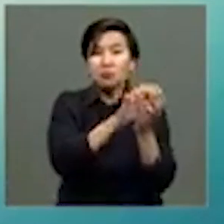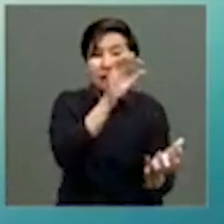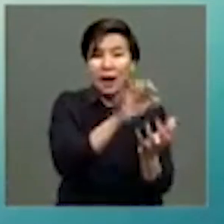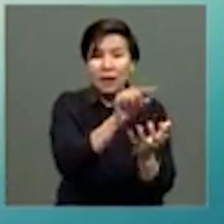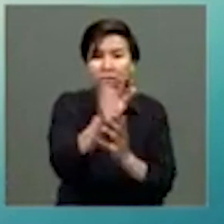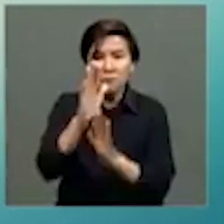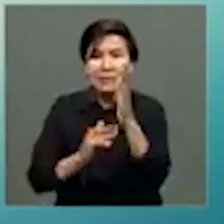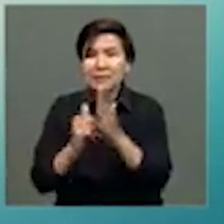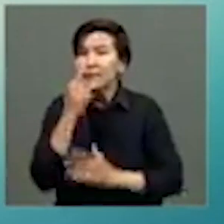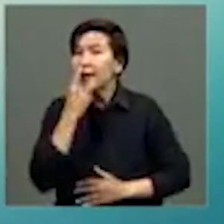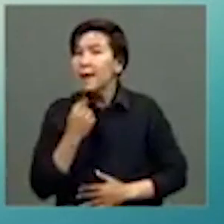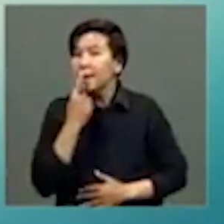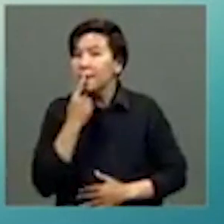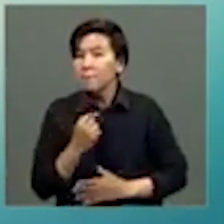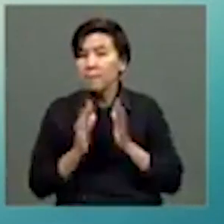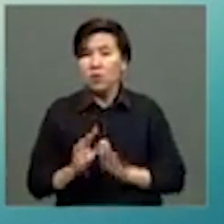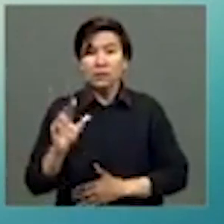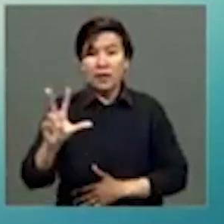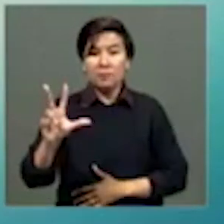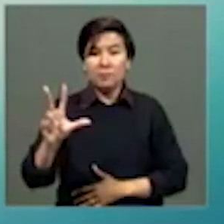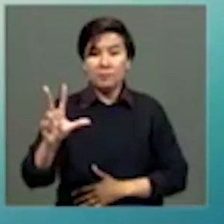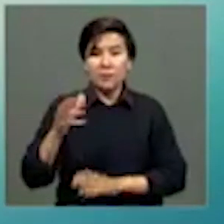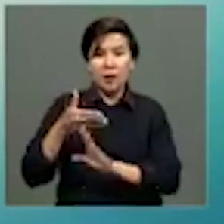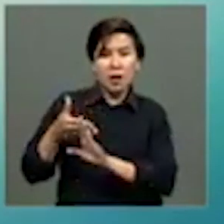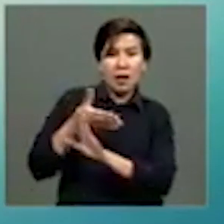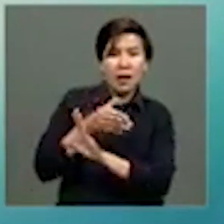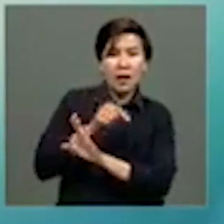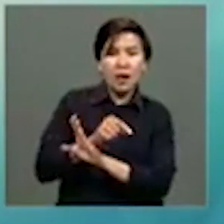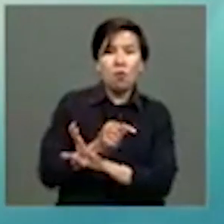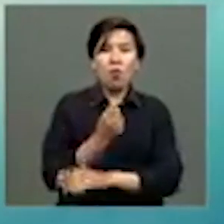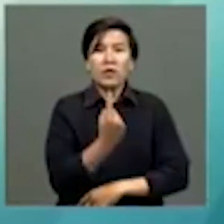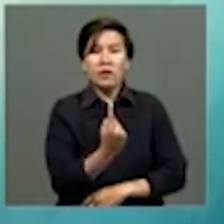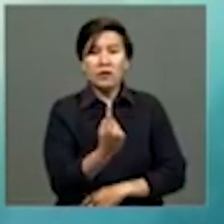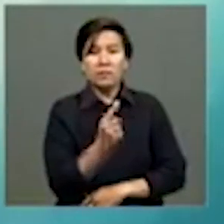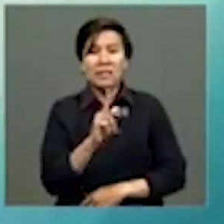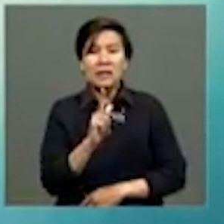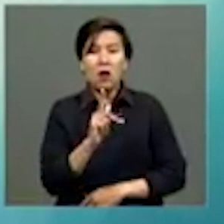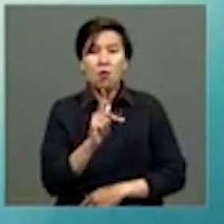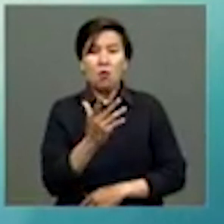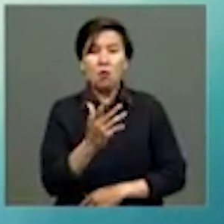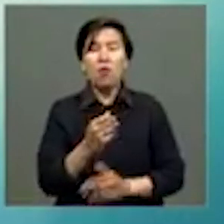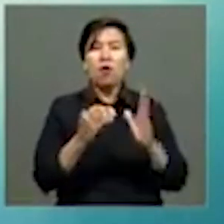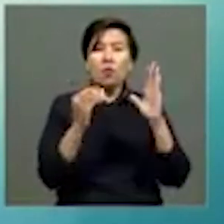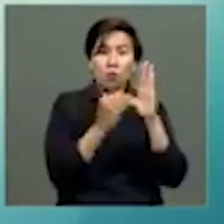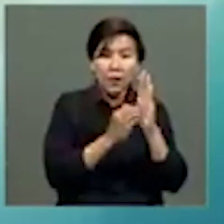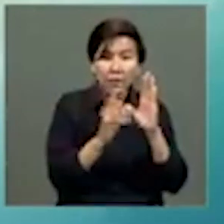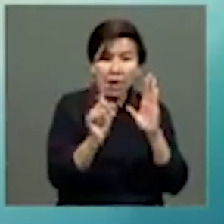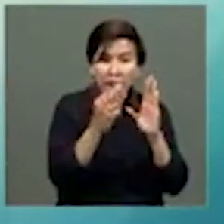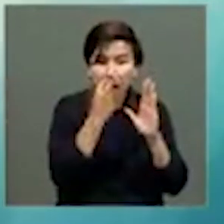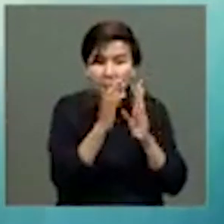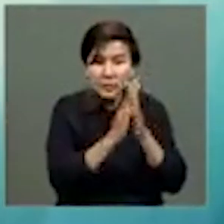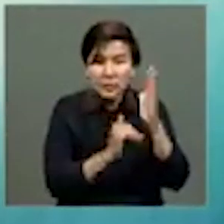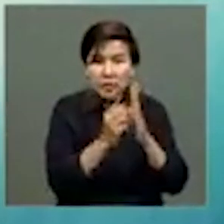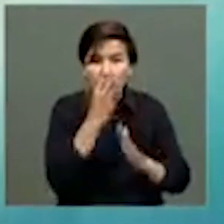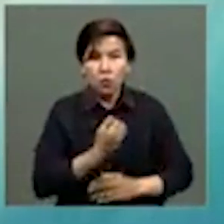ขเป็นสีแดง3คนแต่ก่อนหน้านี้เนี่ยคือเป็น1คนก็เป็นสีเขียวนะคะหรือกรุงเทพมหานครตัวเลขน่าต